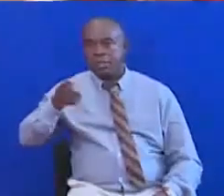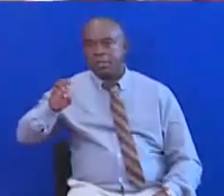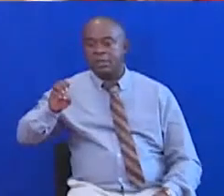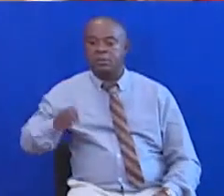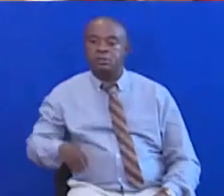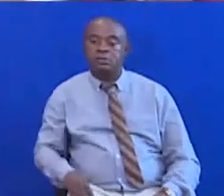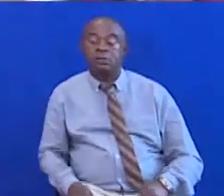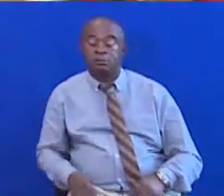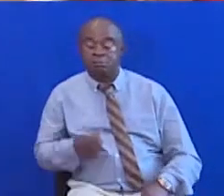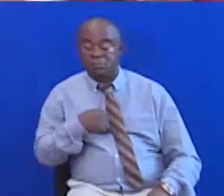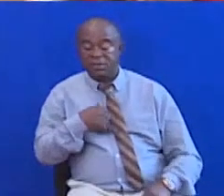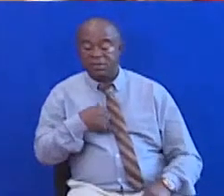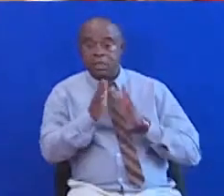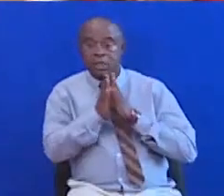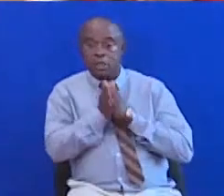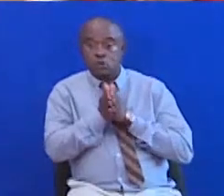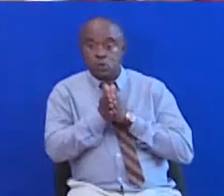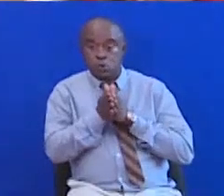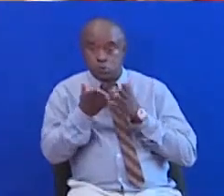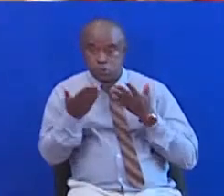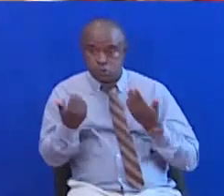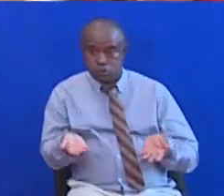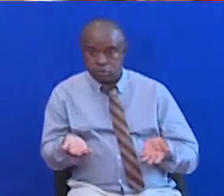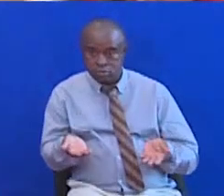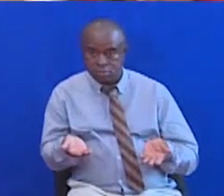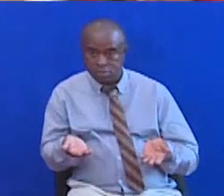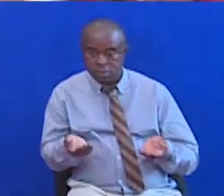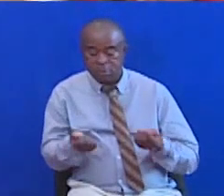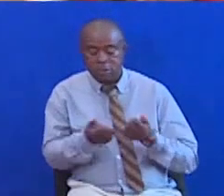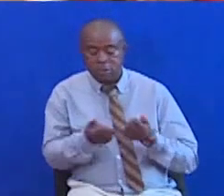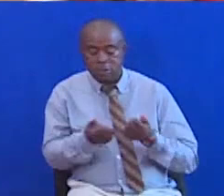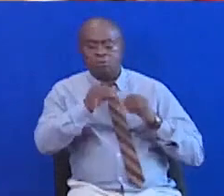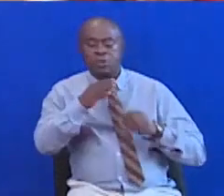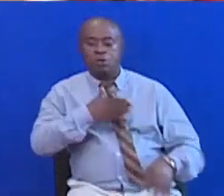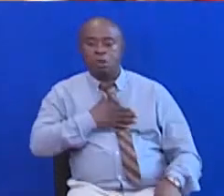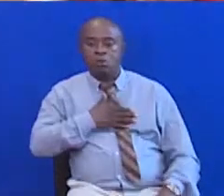Mheshimiwa Mwenyekiti, nashukuru. Na mimi nitatoa mchango wangu.